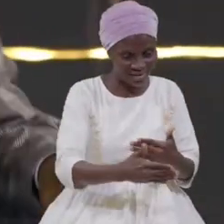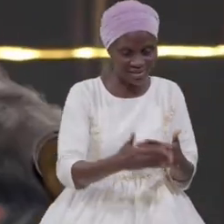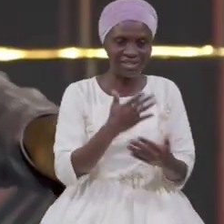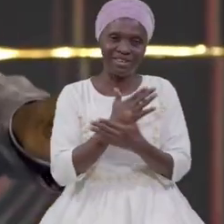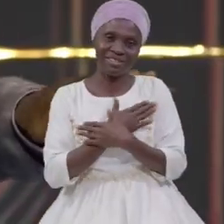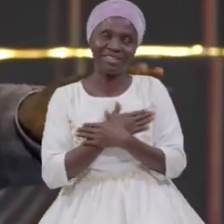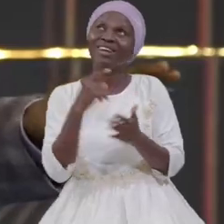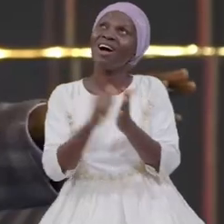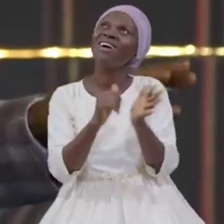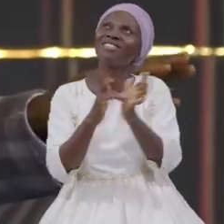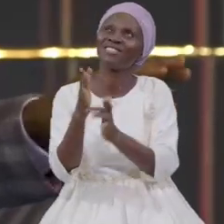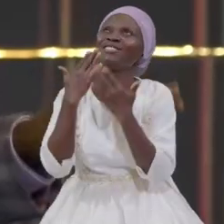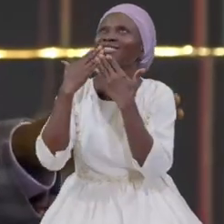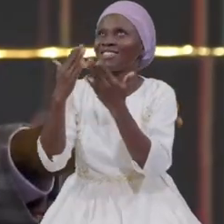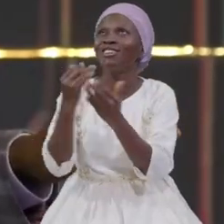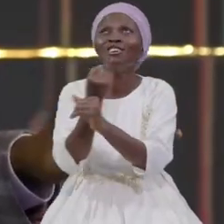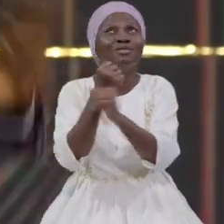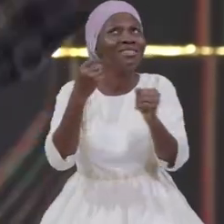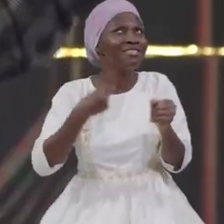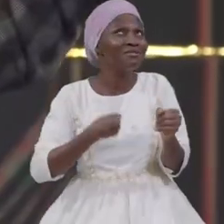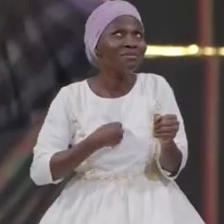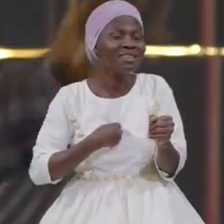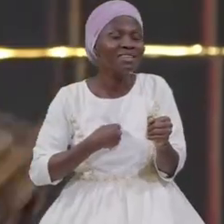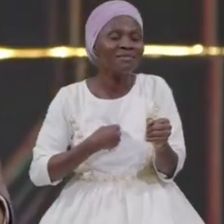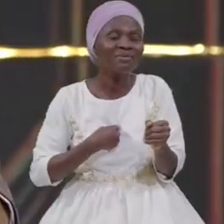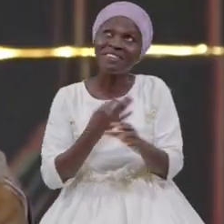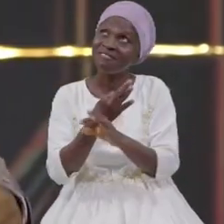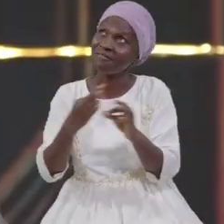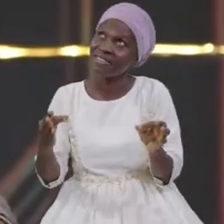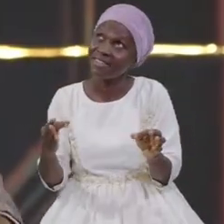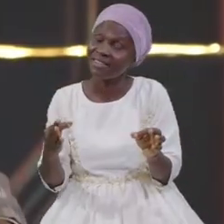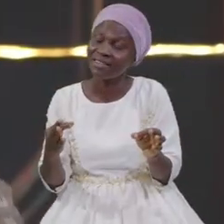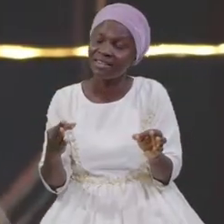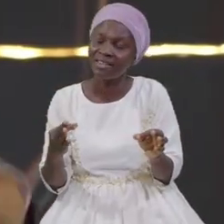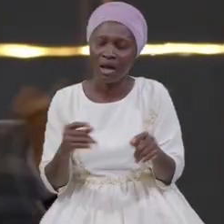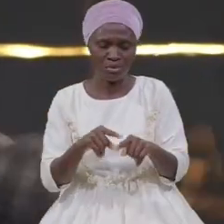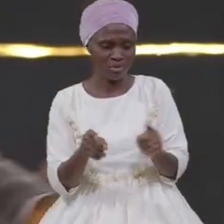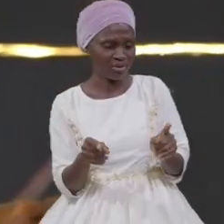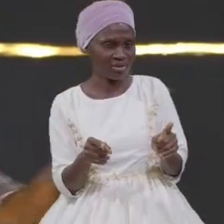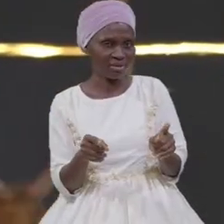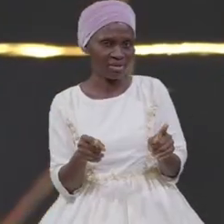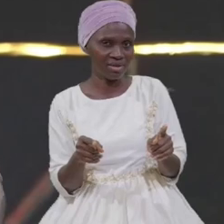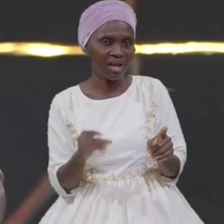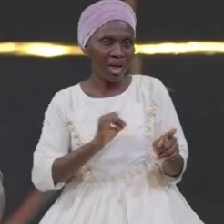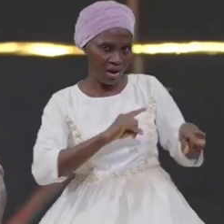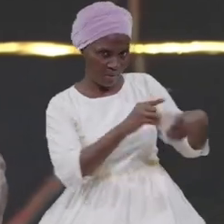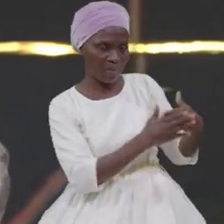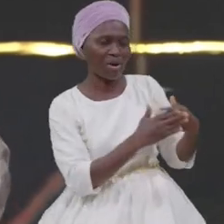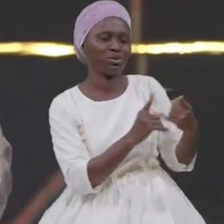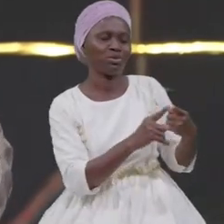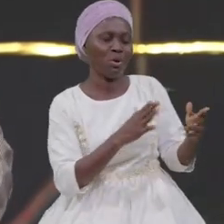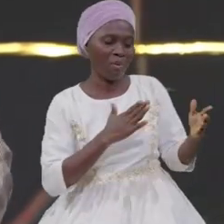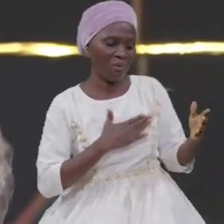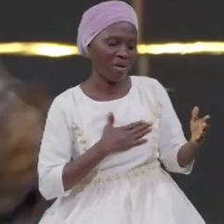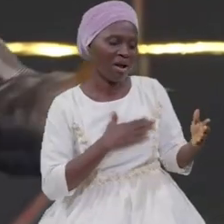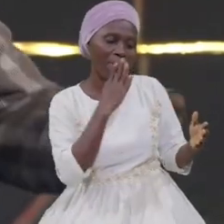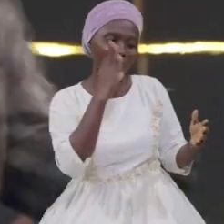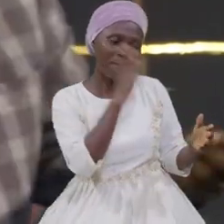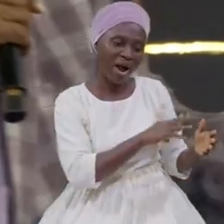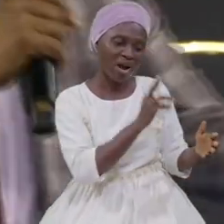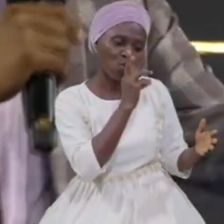Jésus, merci. Oh, tu m'as sauvé gratuitement. Mais j'étais retourné dans la